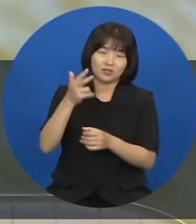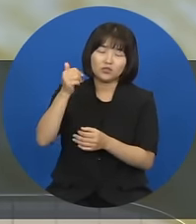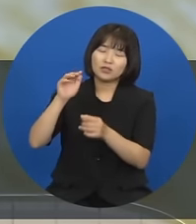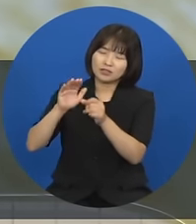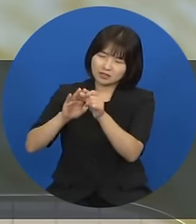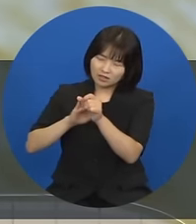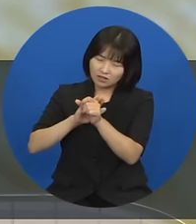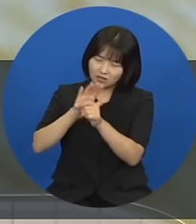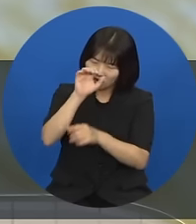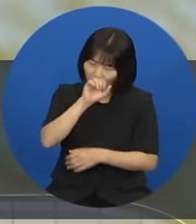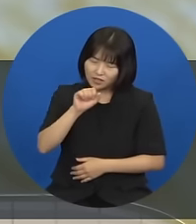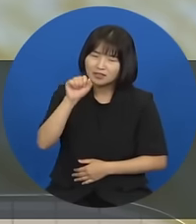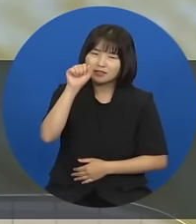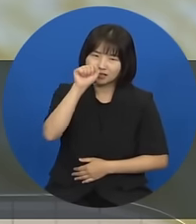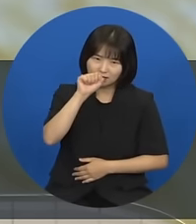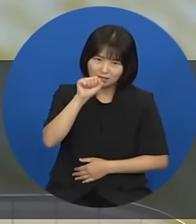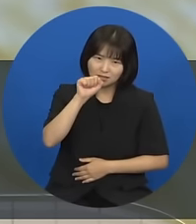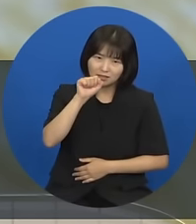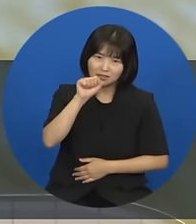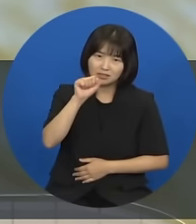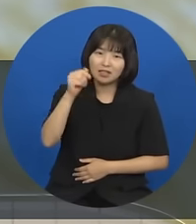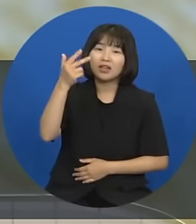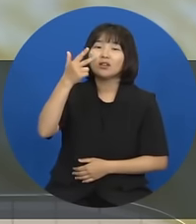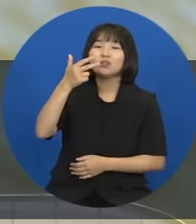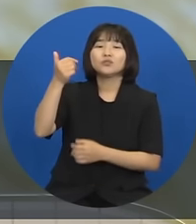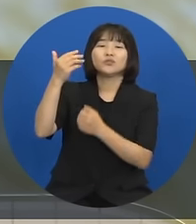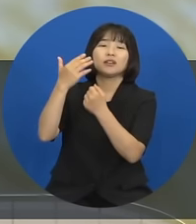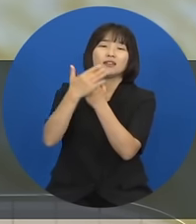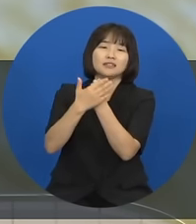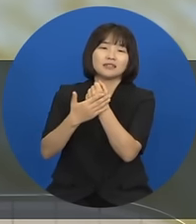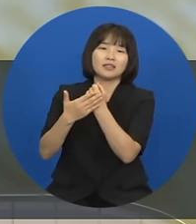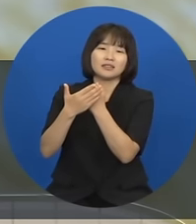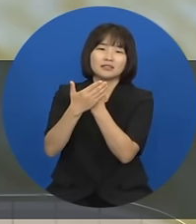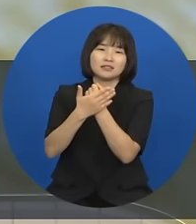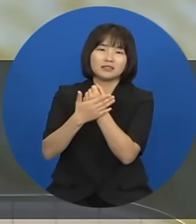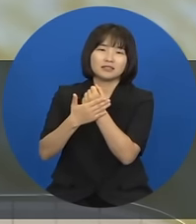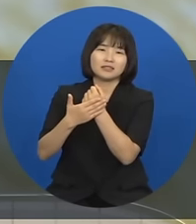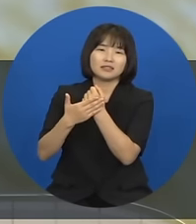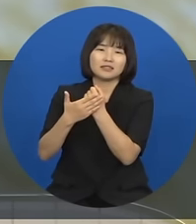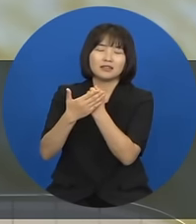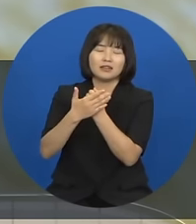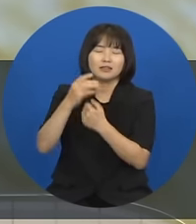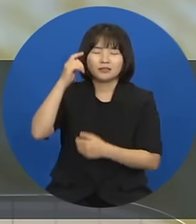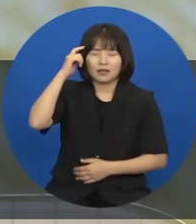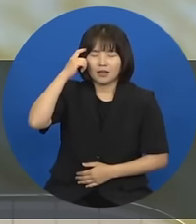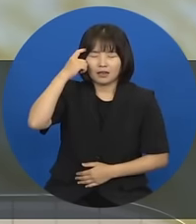주의 선하심을 주의 은혜를